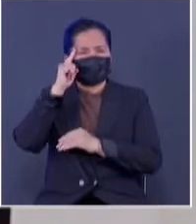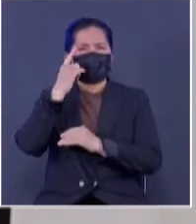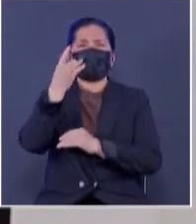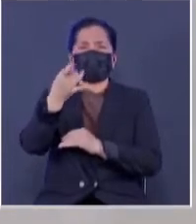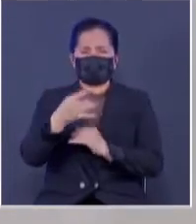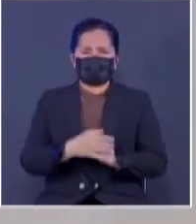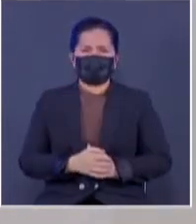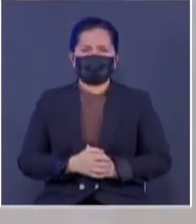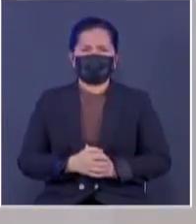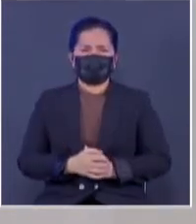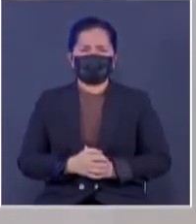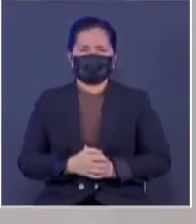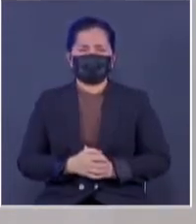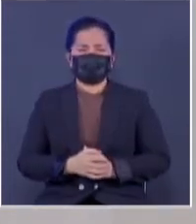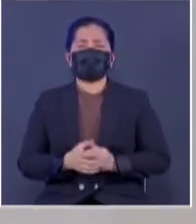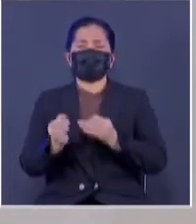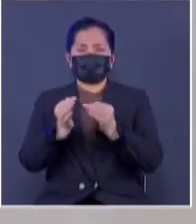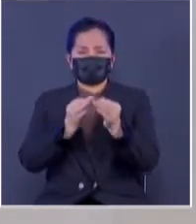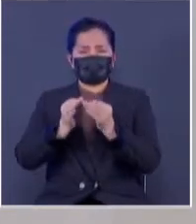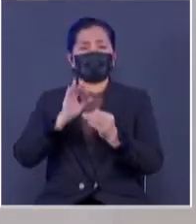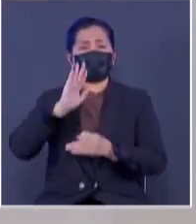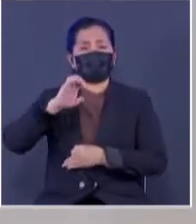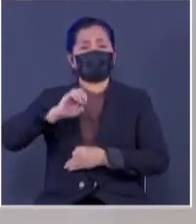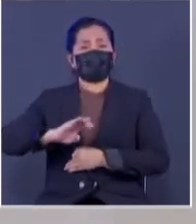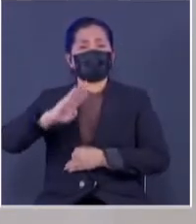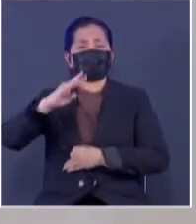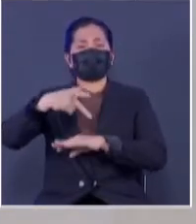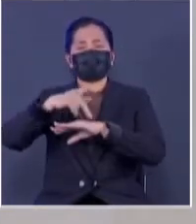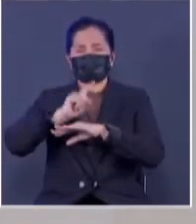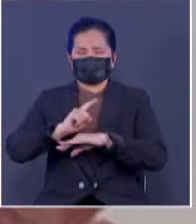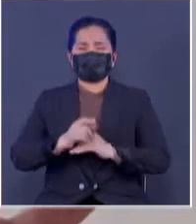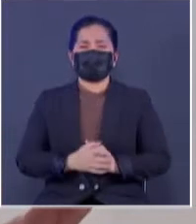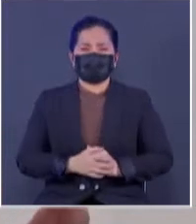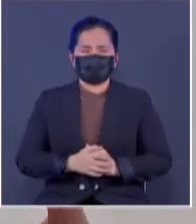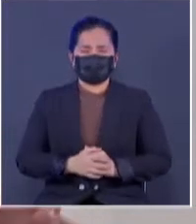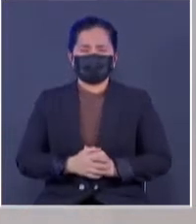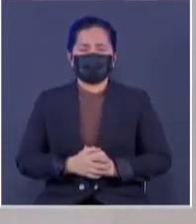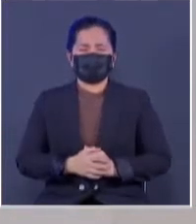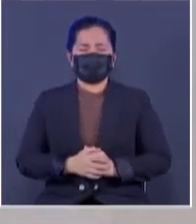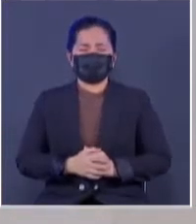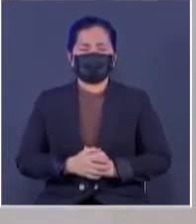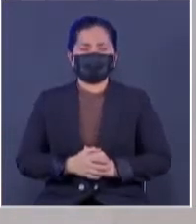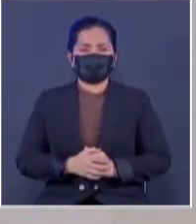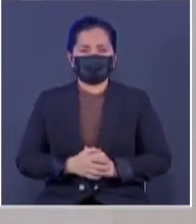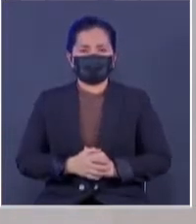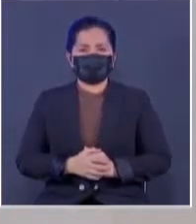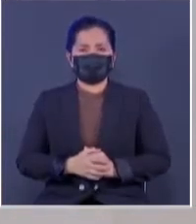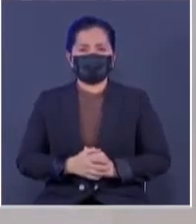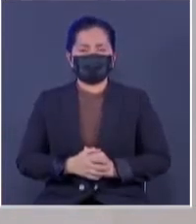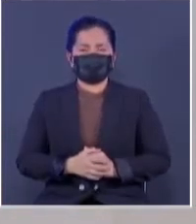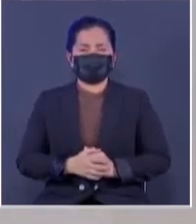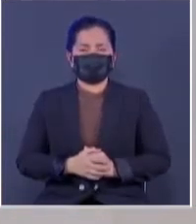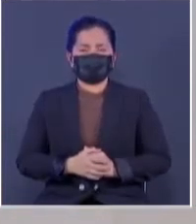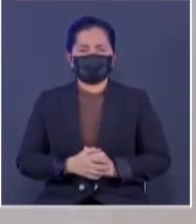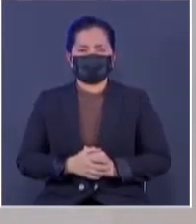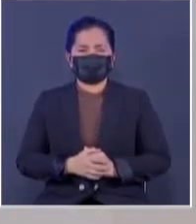ครับ นี่แหละค่ะก็เป็นคำชี้แจงนะคะจากนายอรันศรีว่องไทยประธานเจ้าหน้าที่บริหารบริษัทตะวันประกันภัยจำกัด